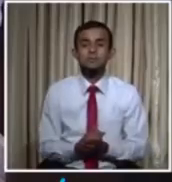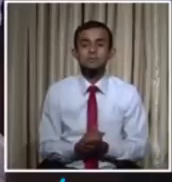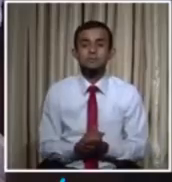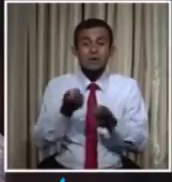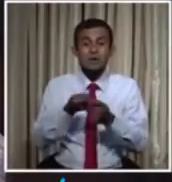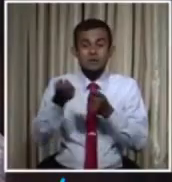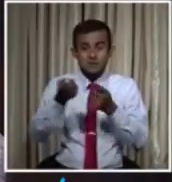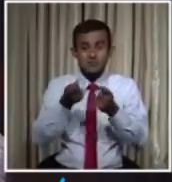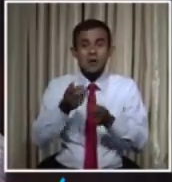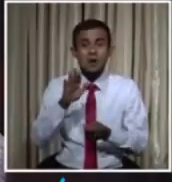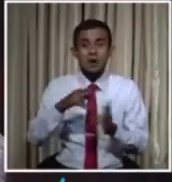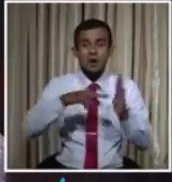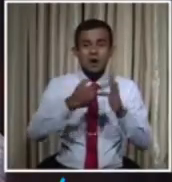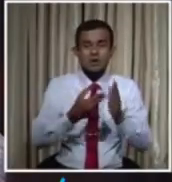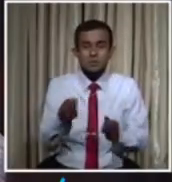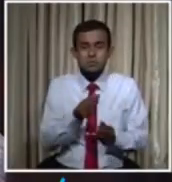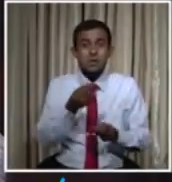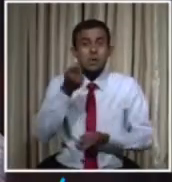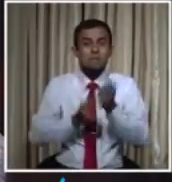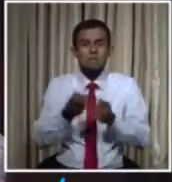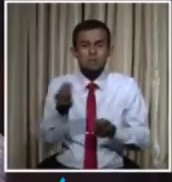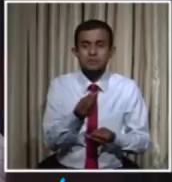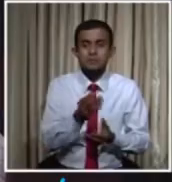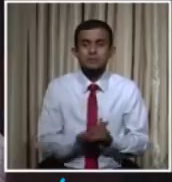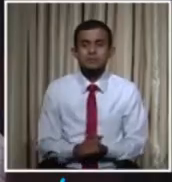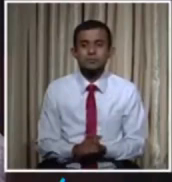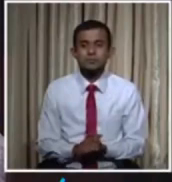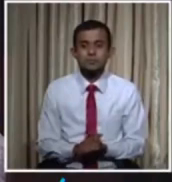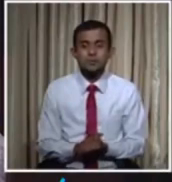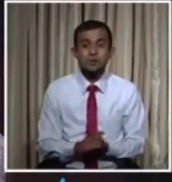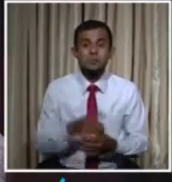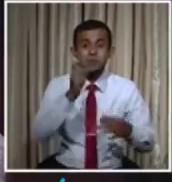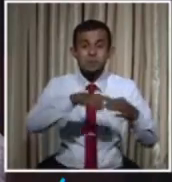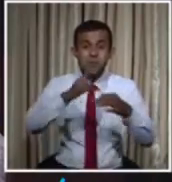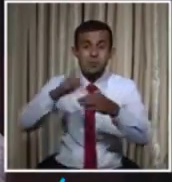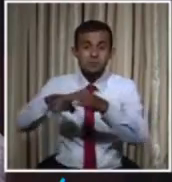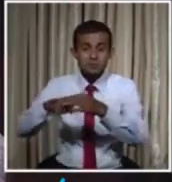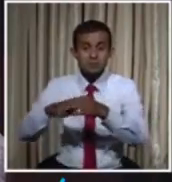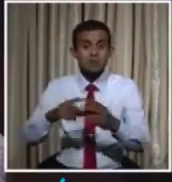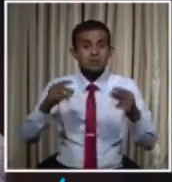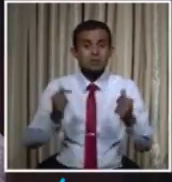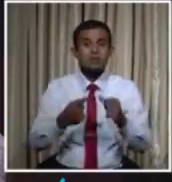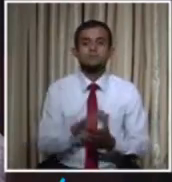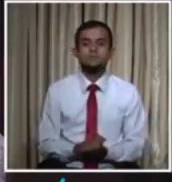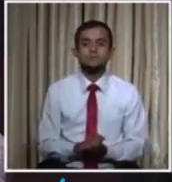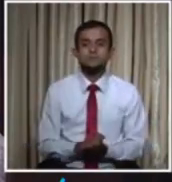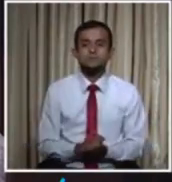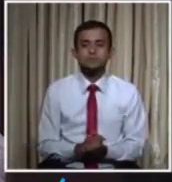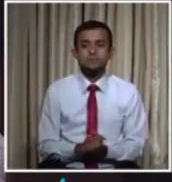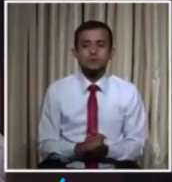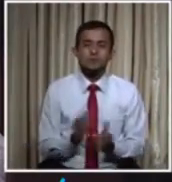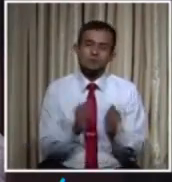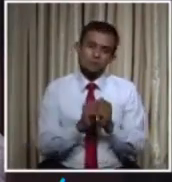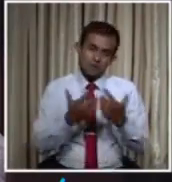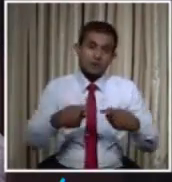හිඟය අයවැය හිඟය වෙළඳ හිඟය ගෙවුම් ශේෂ හිඟය මේ ප්‍රශ්නවලට ඉක්මන් විසඳුම අවශ්‍යයි අනවශ්‍ය